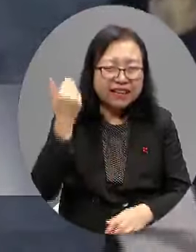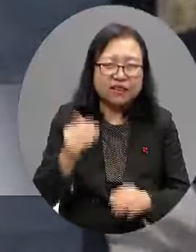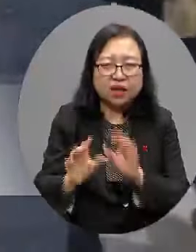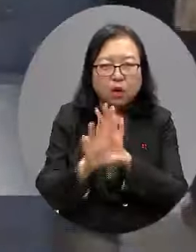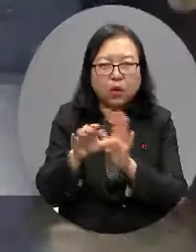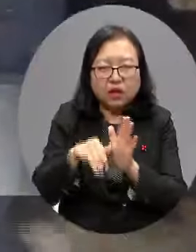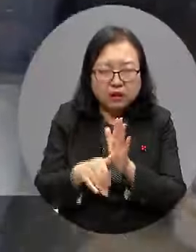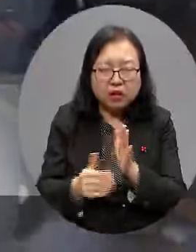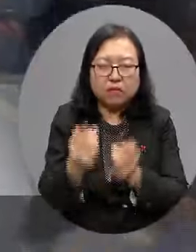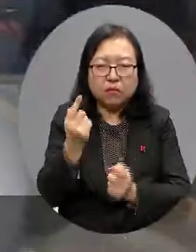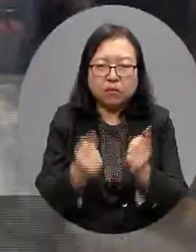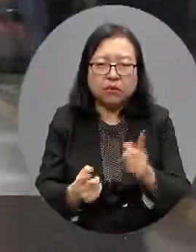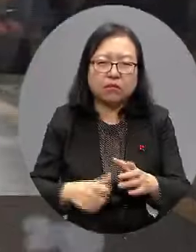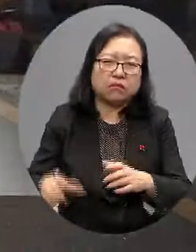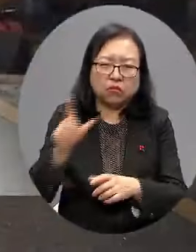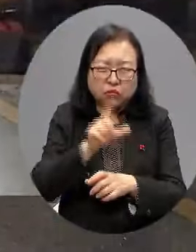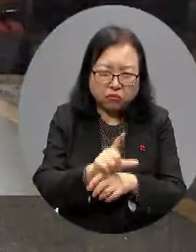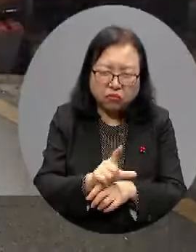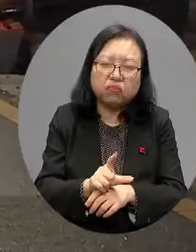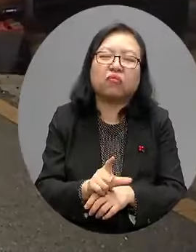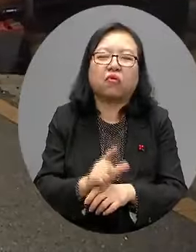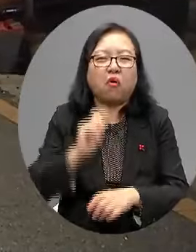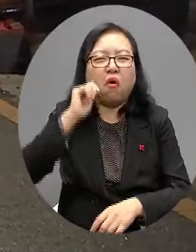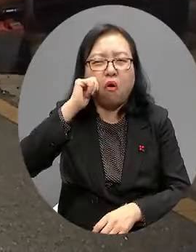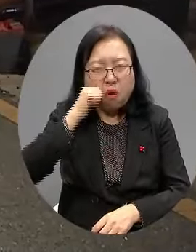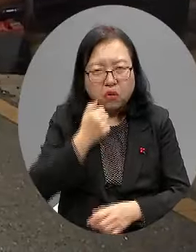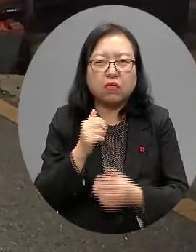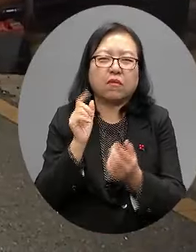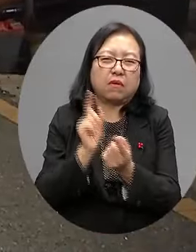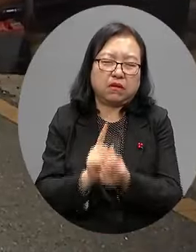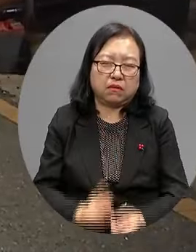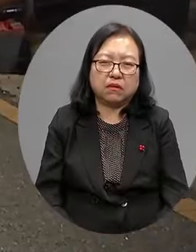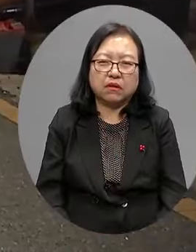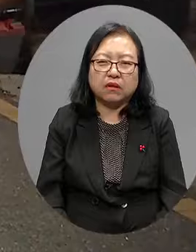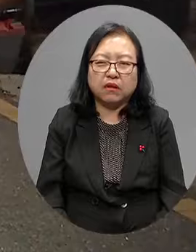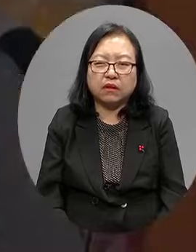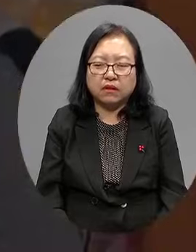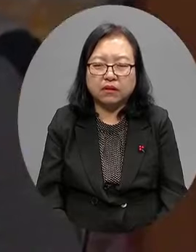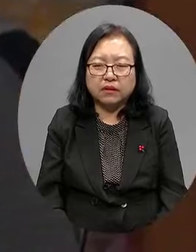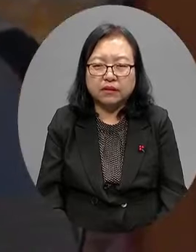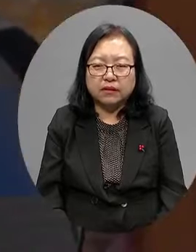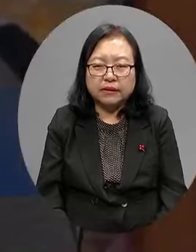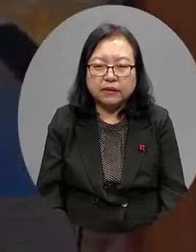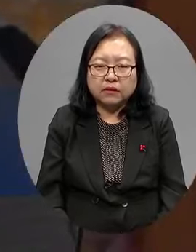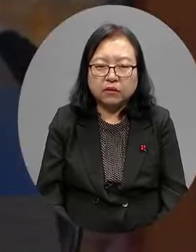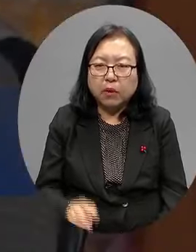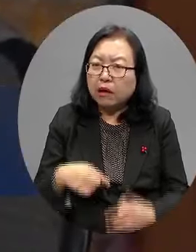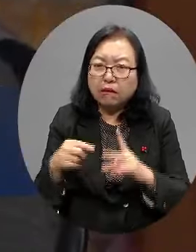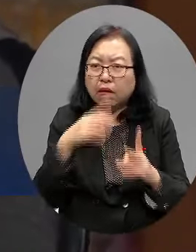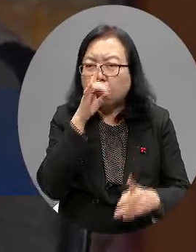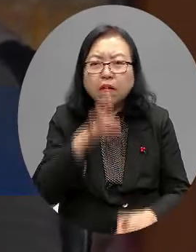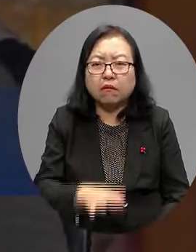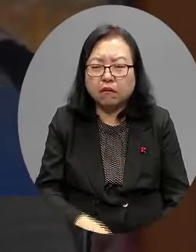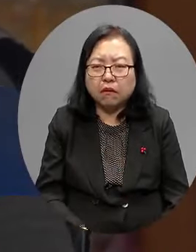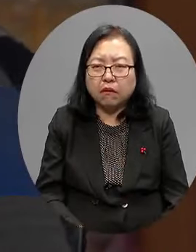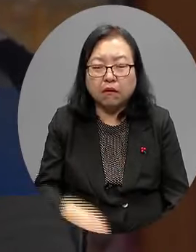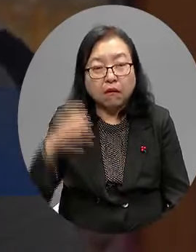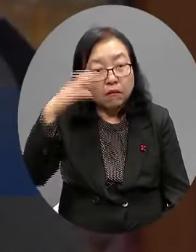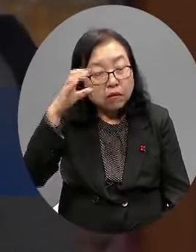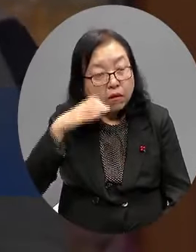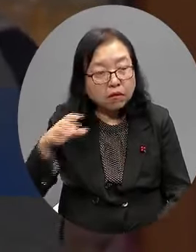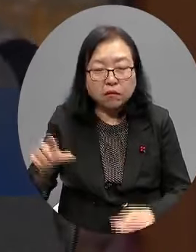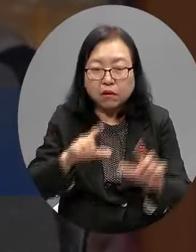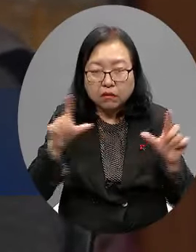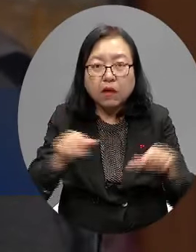더 깊은 나락 속으로 몰아넣고 있다고 입을 모읍니다. 이해가 안 가요, 진짜로. 우리는 그냥 이렇게 평온하게 있었는데